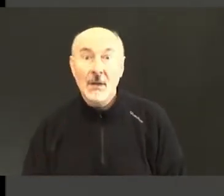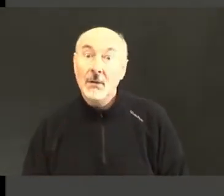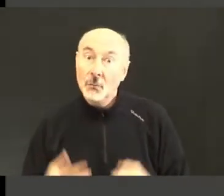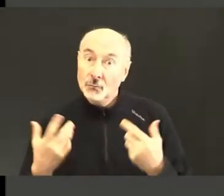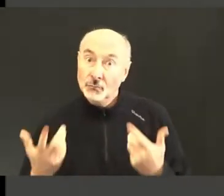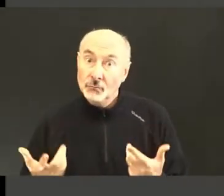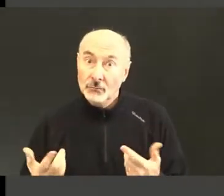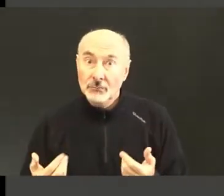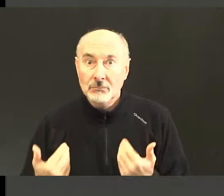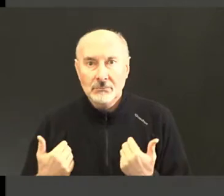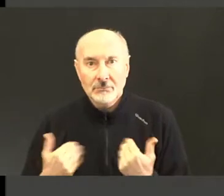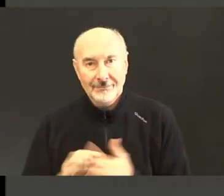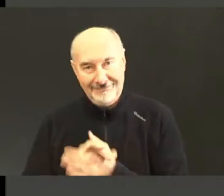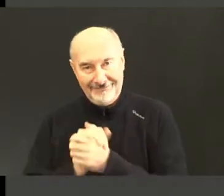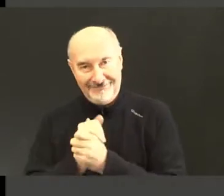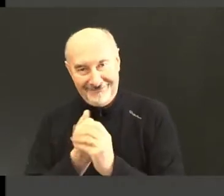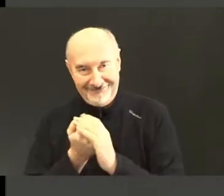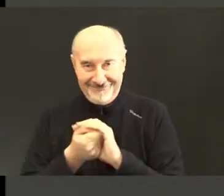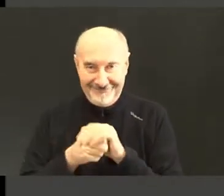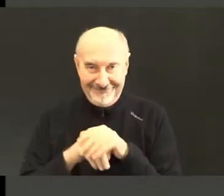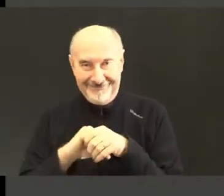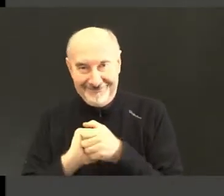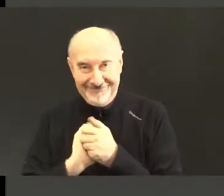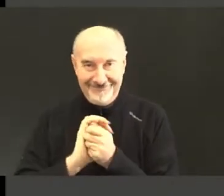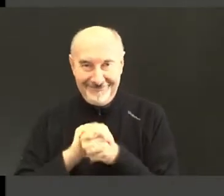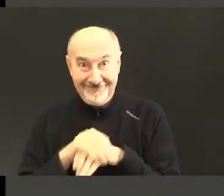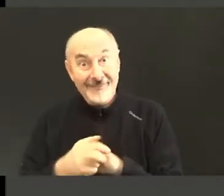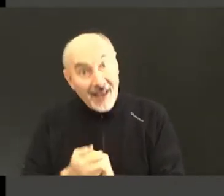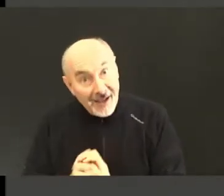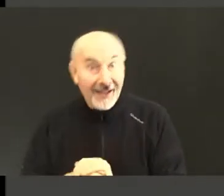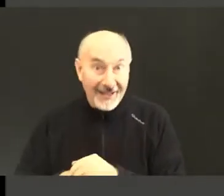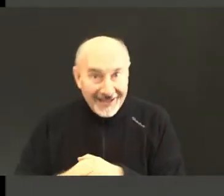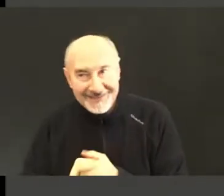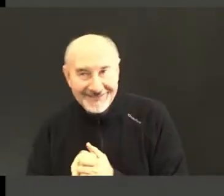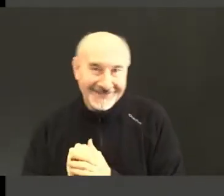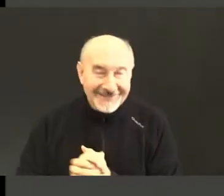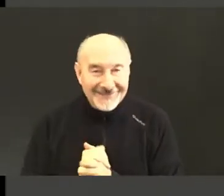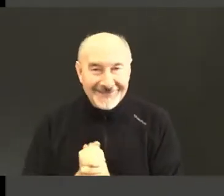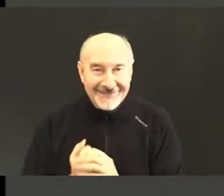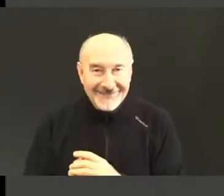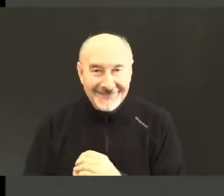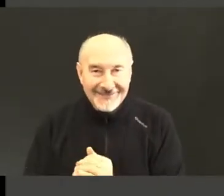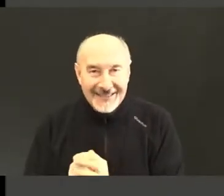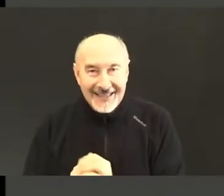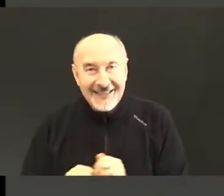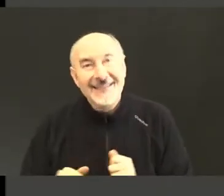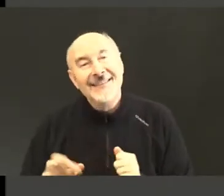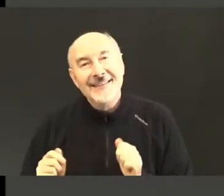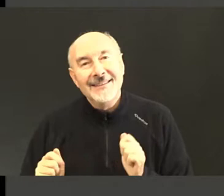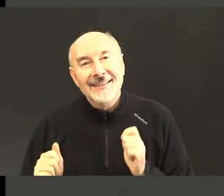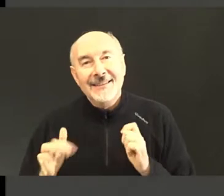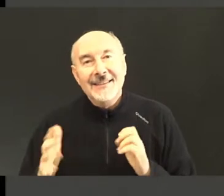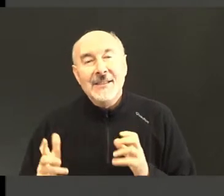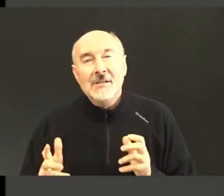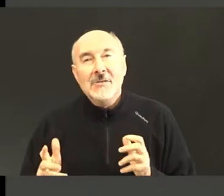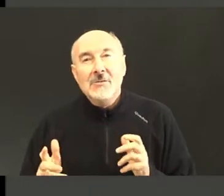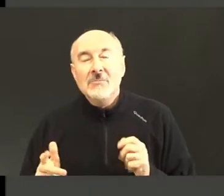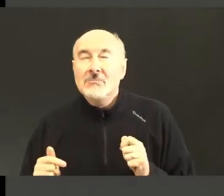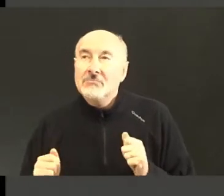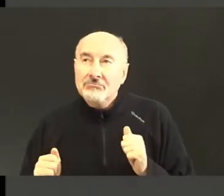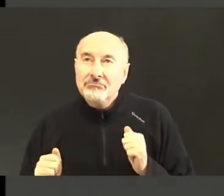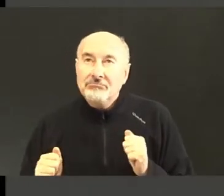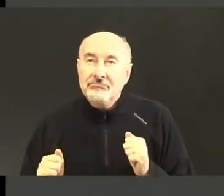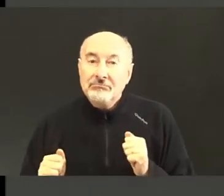più convenienti, funzionali, moderne e attuali. Per quanto riguarda l'aspetto importante